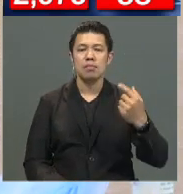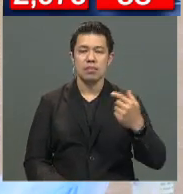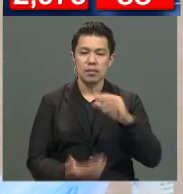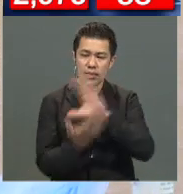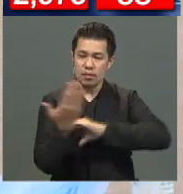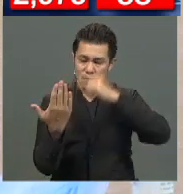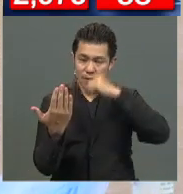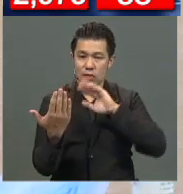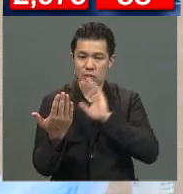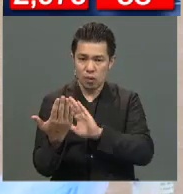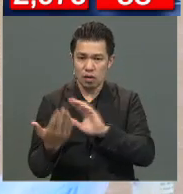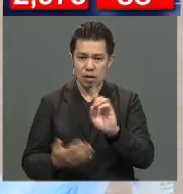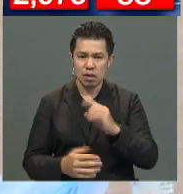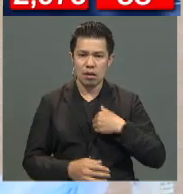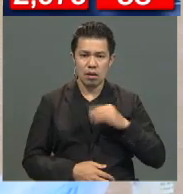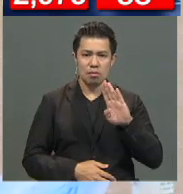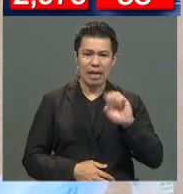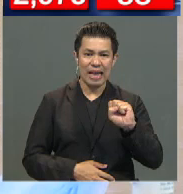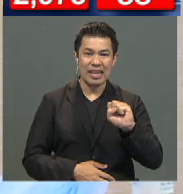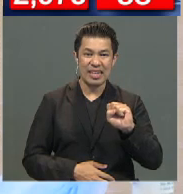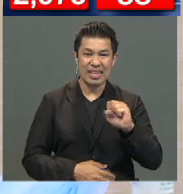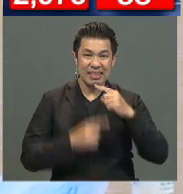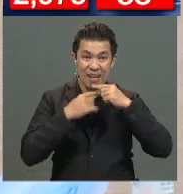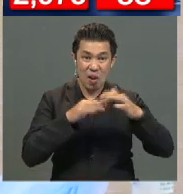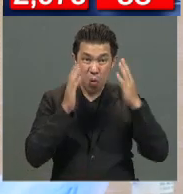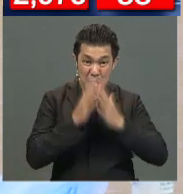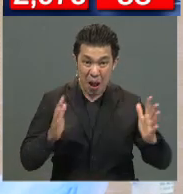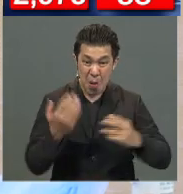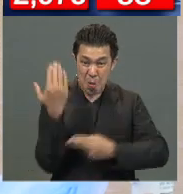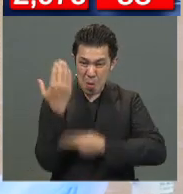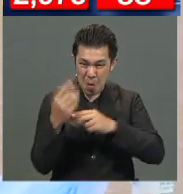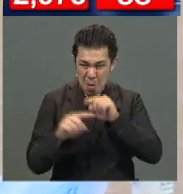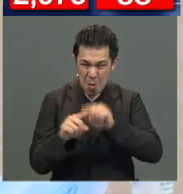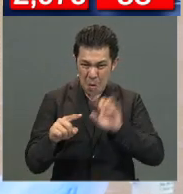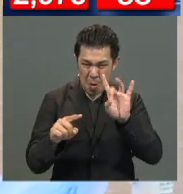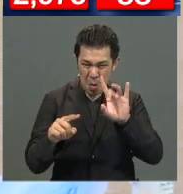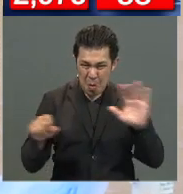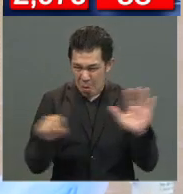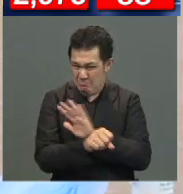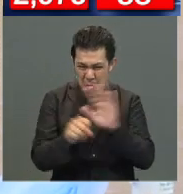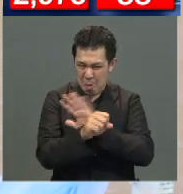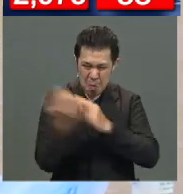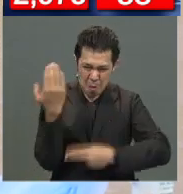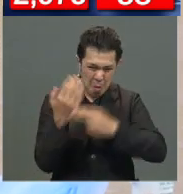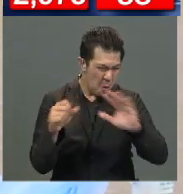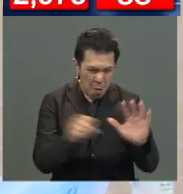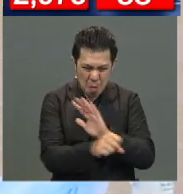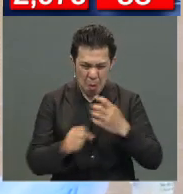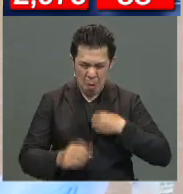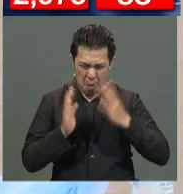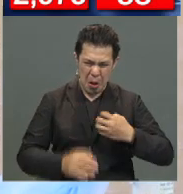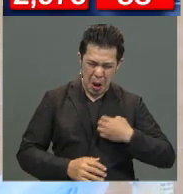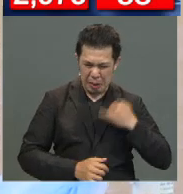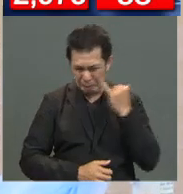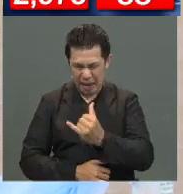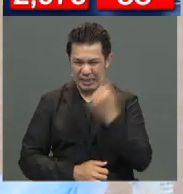ายในเนี่ยท่านก็เห็นแล้วว่าบางแสนตอนนี้เป็นยังไงโรงแรมเต็มเกือบ 100% คนอยากออกไปเที่ยว